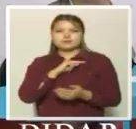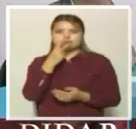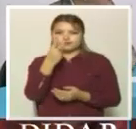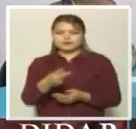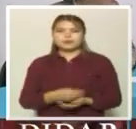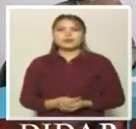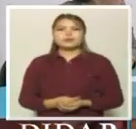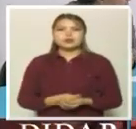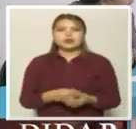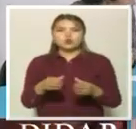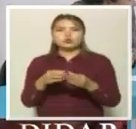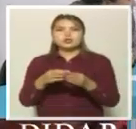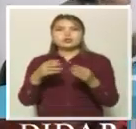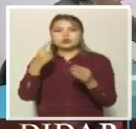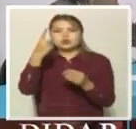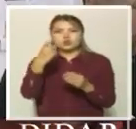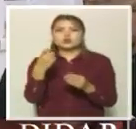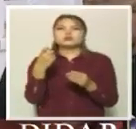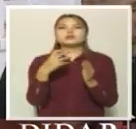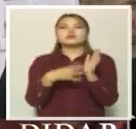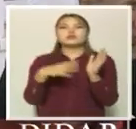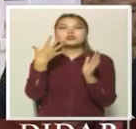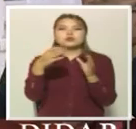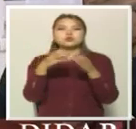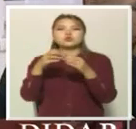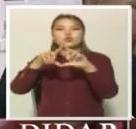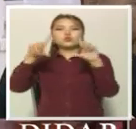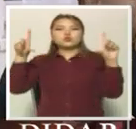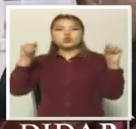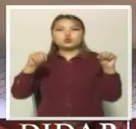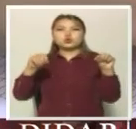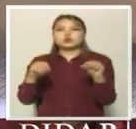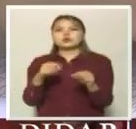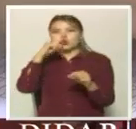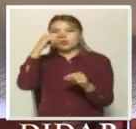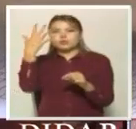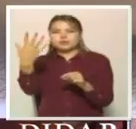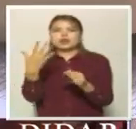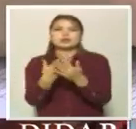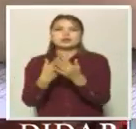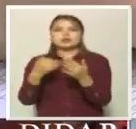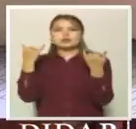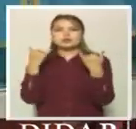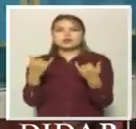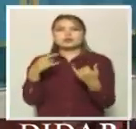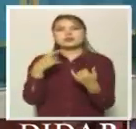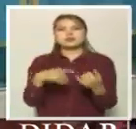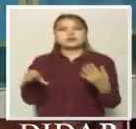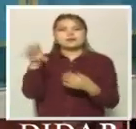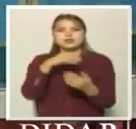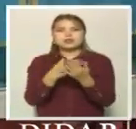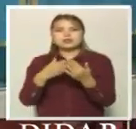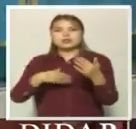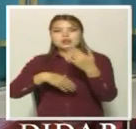на избирательном участке номер 195 расположенным в школе номер пять созданный все условия для Избирателей есть